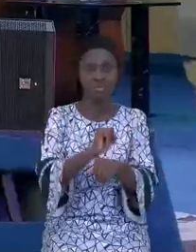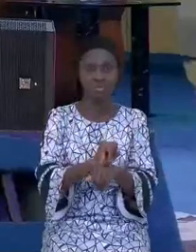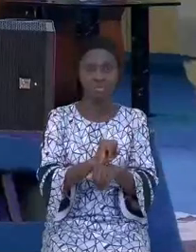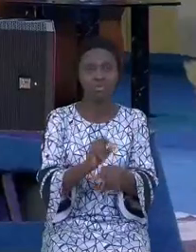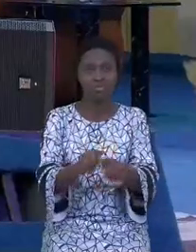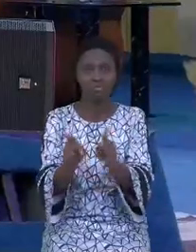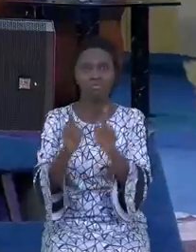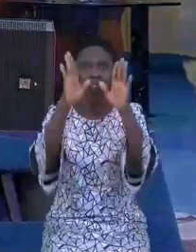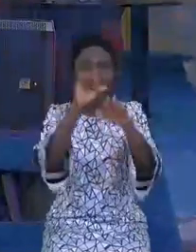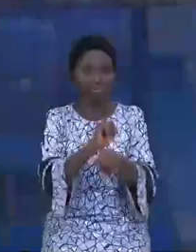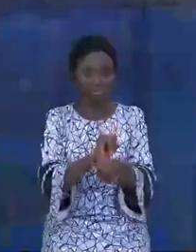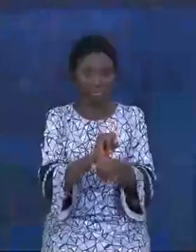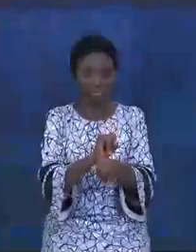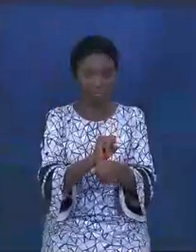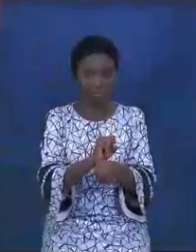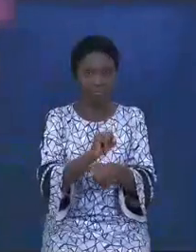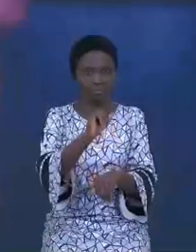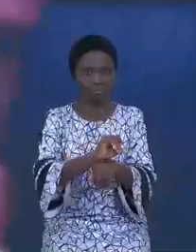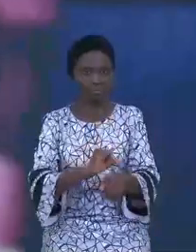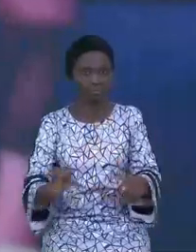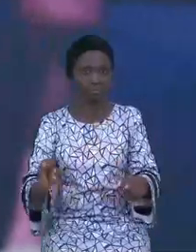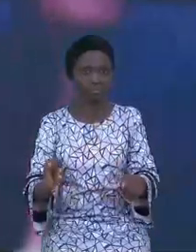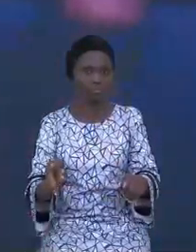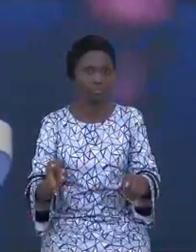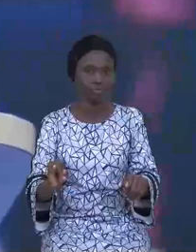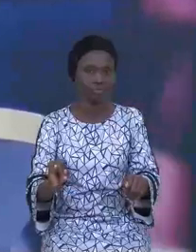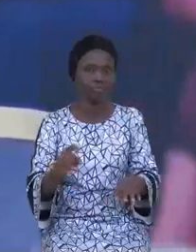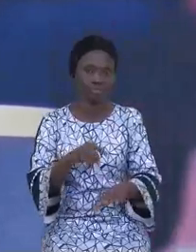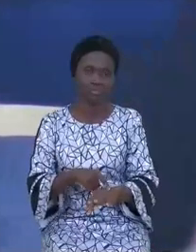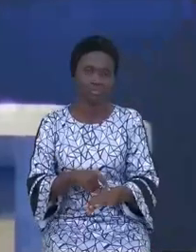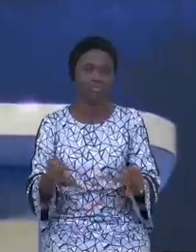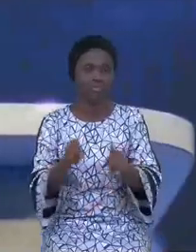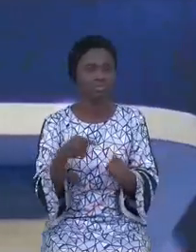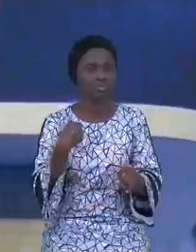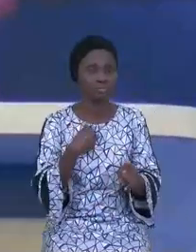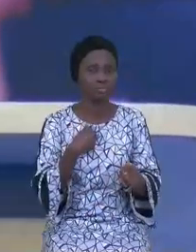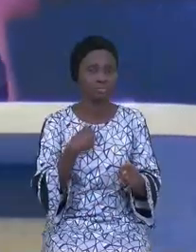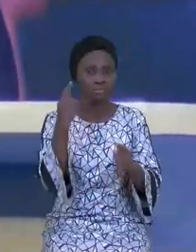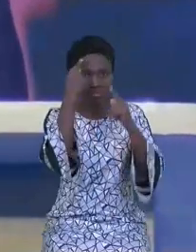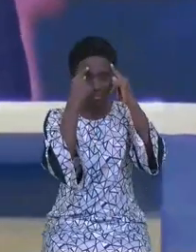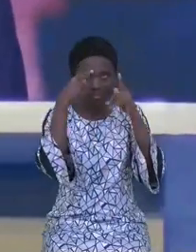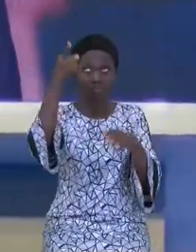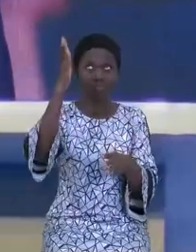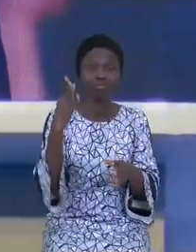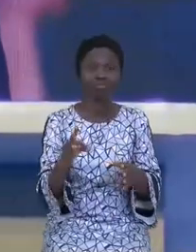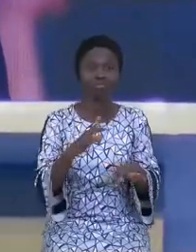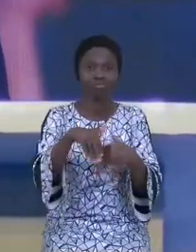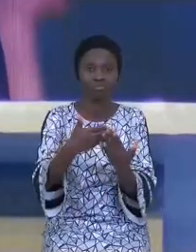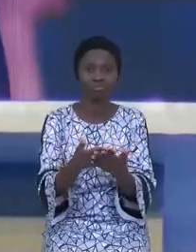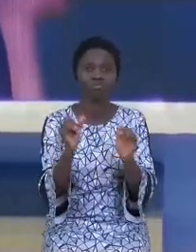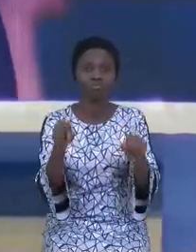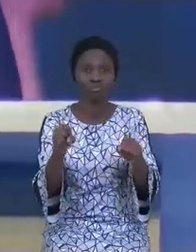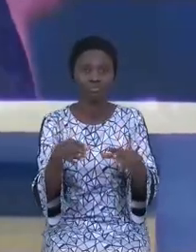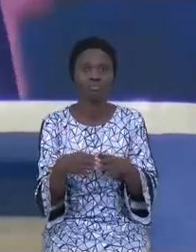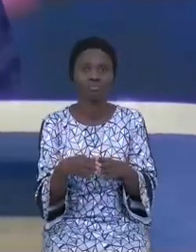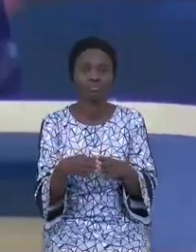de la session de miracles, comme nous considérons le Dieu de toute possibilité.